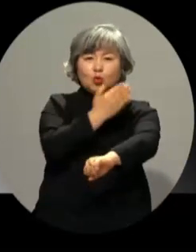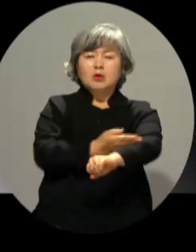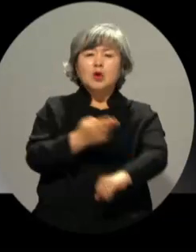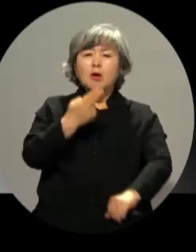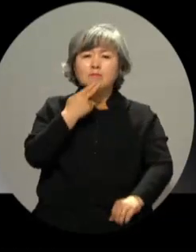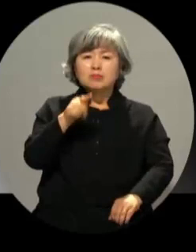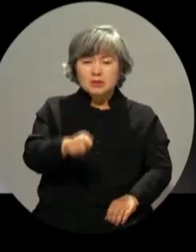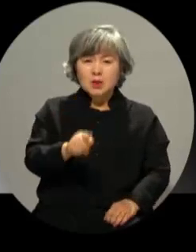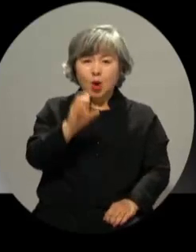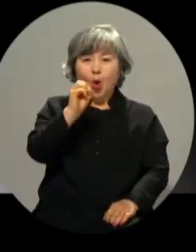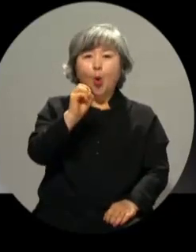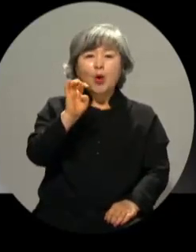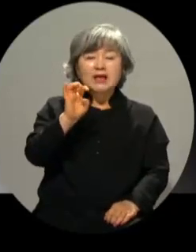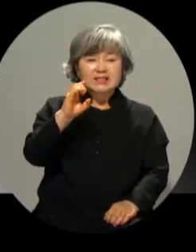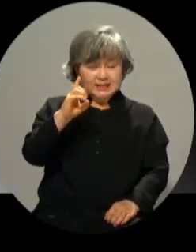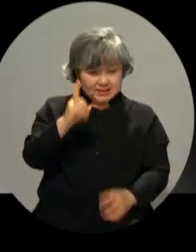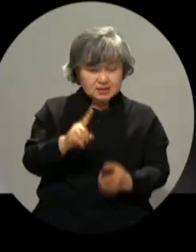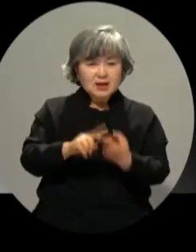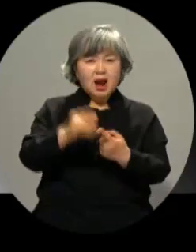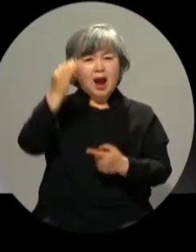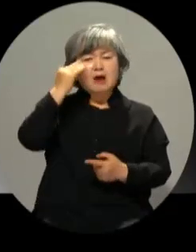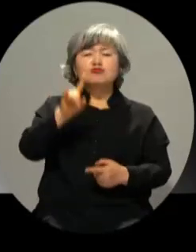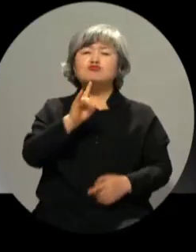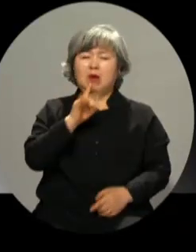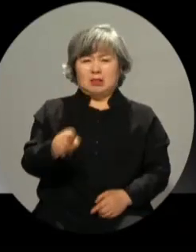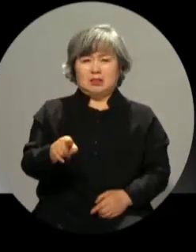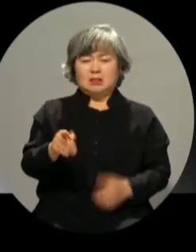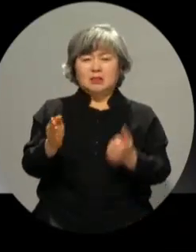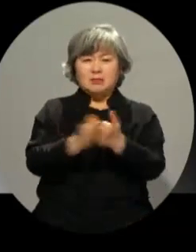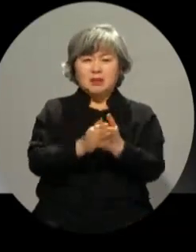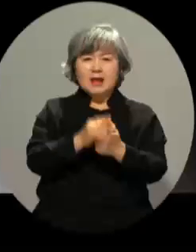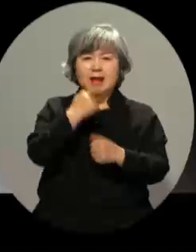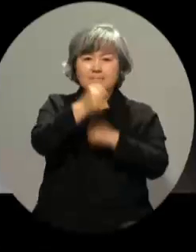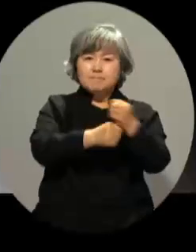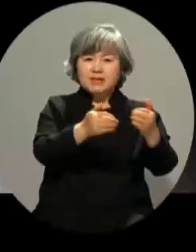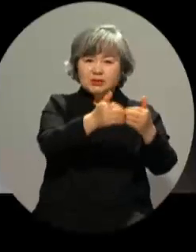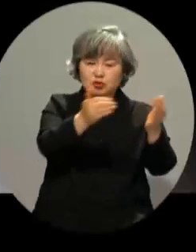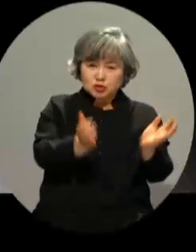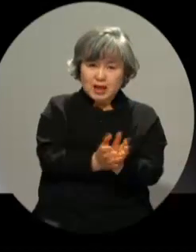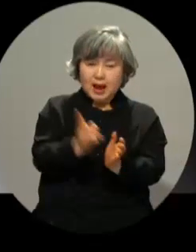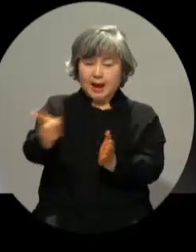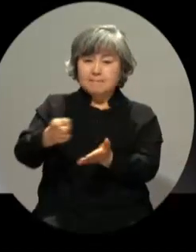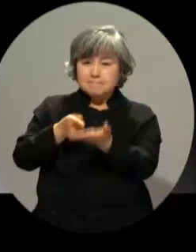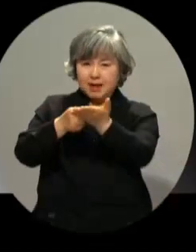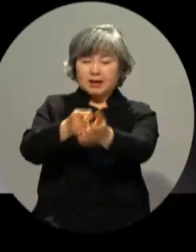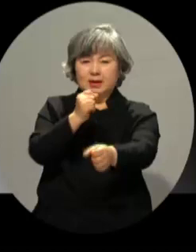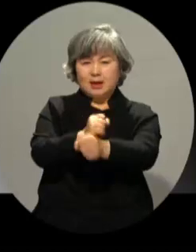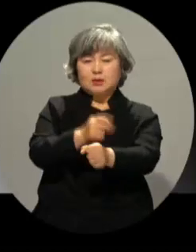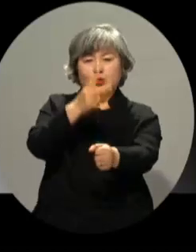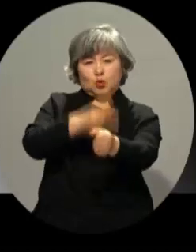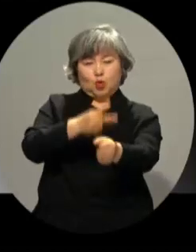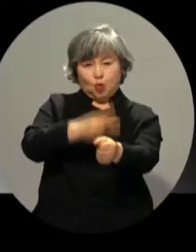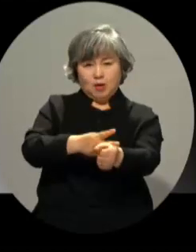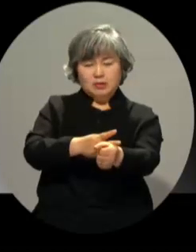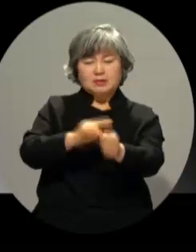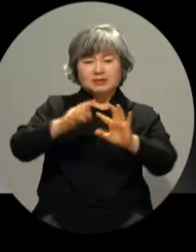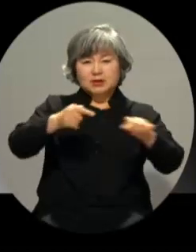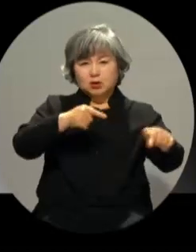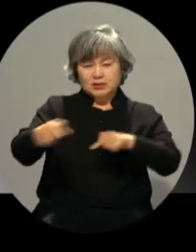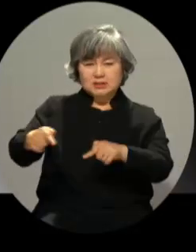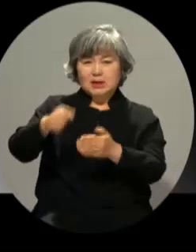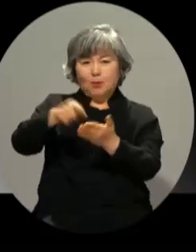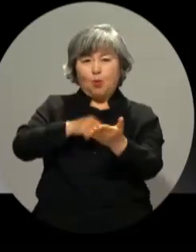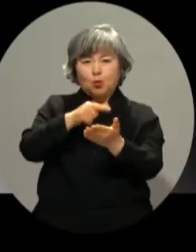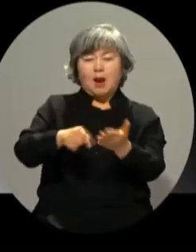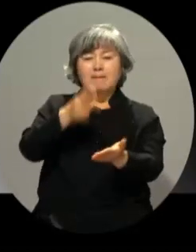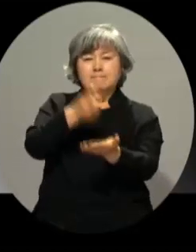나라는 oecd 회원국 가운데 한국의 유일하다며 민주당 강민정 의원이 발휘한 교원 정치 기본권 보장법에